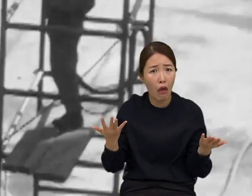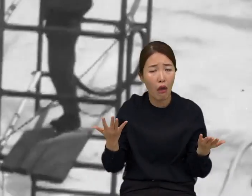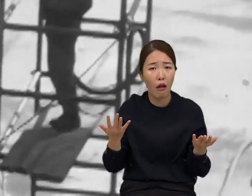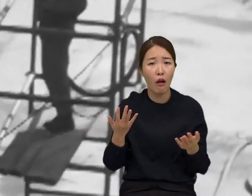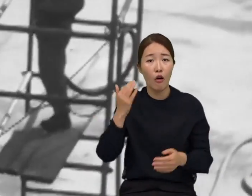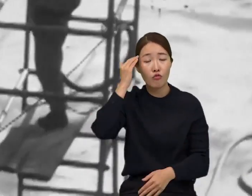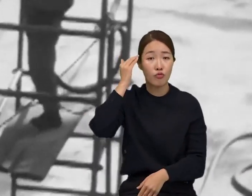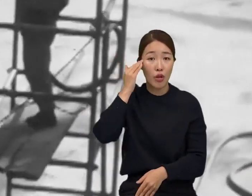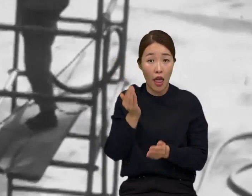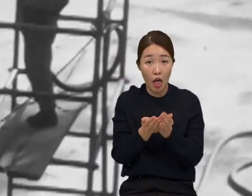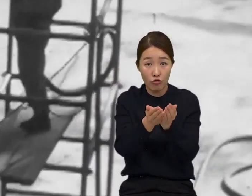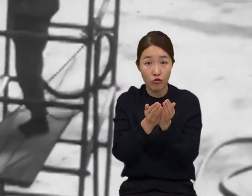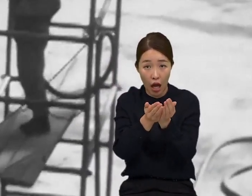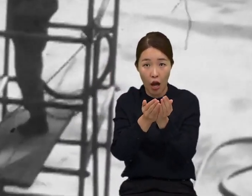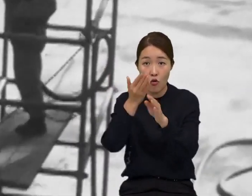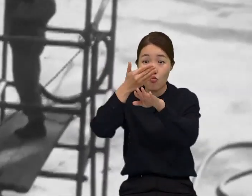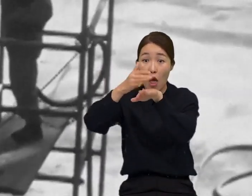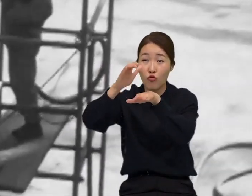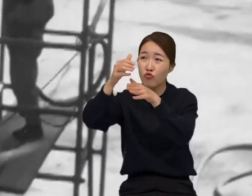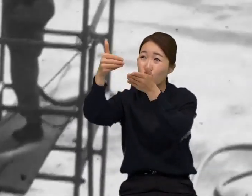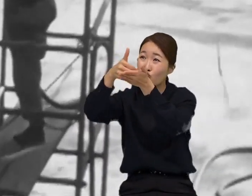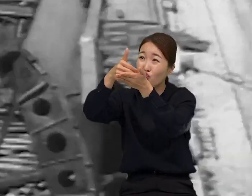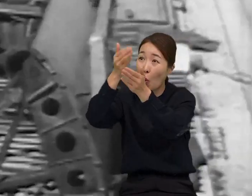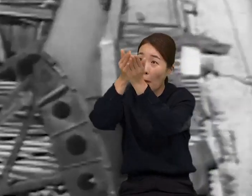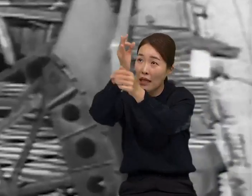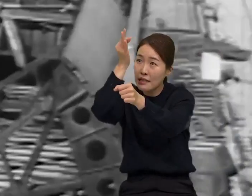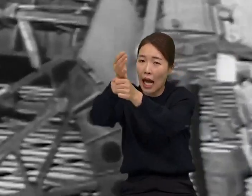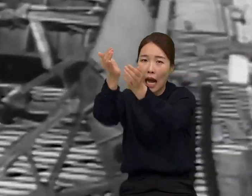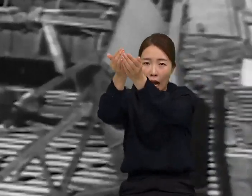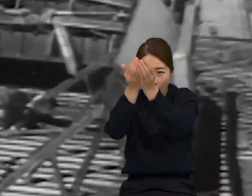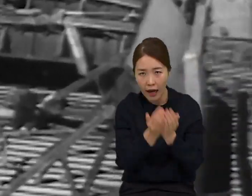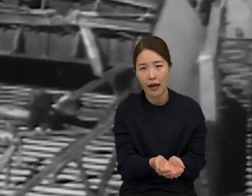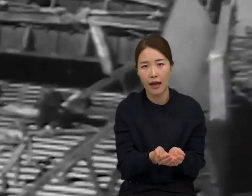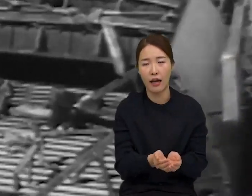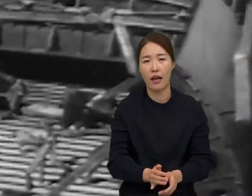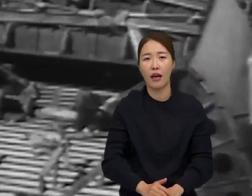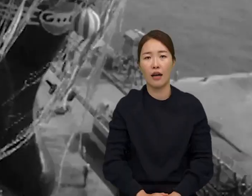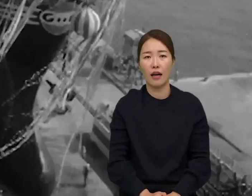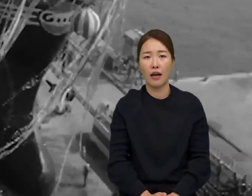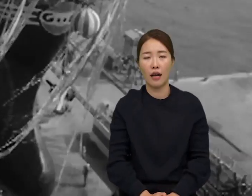국내 해운사들은 외국에서 중고선을 사왔다.